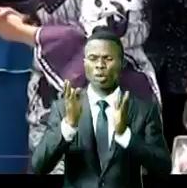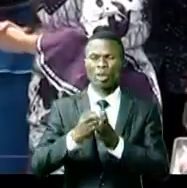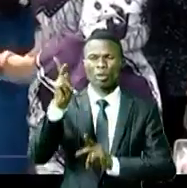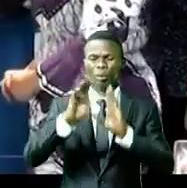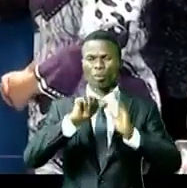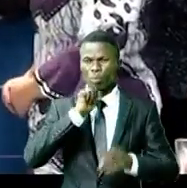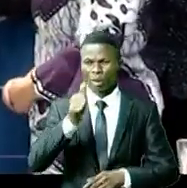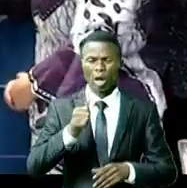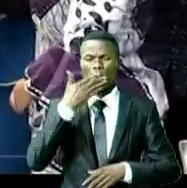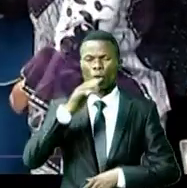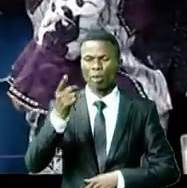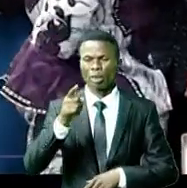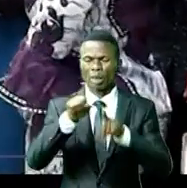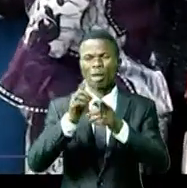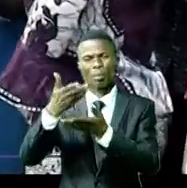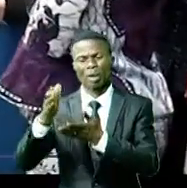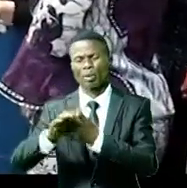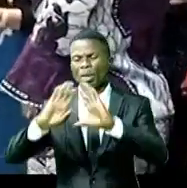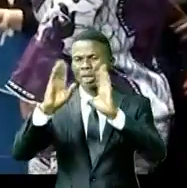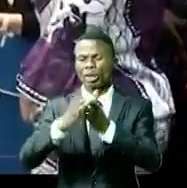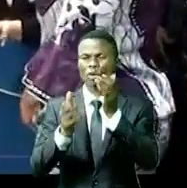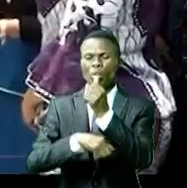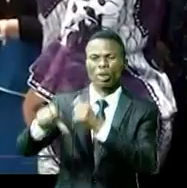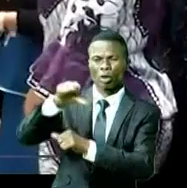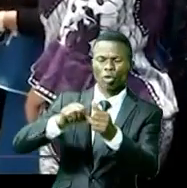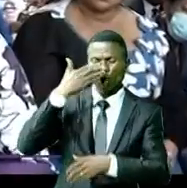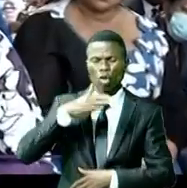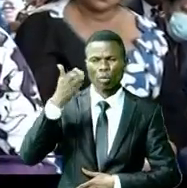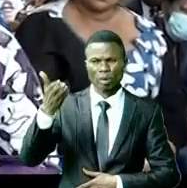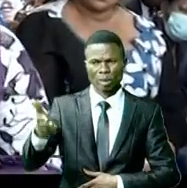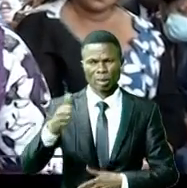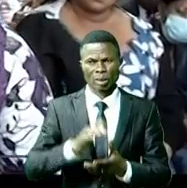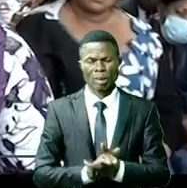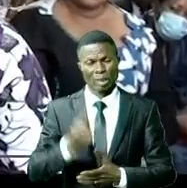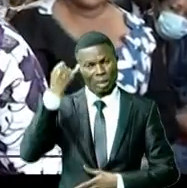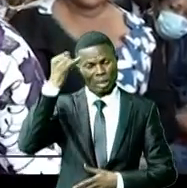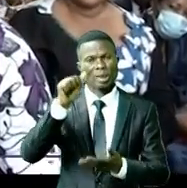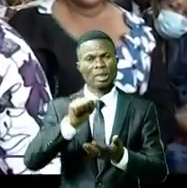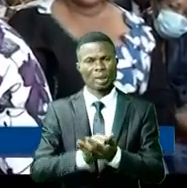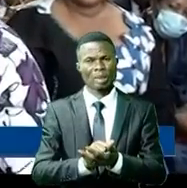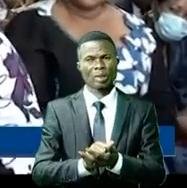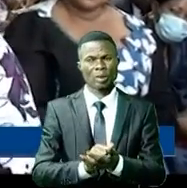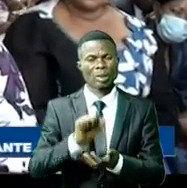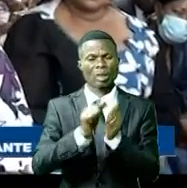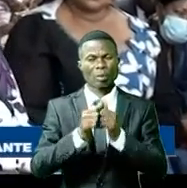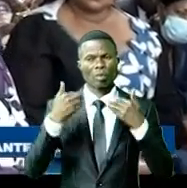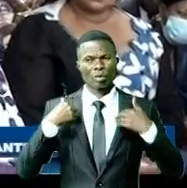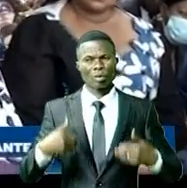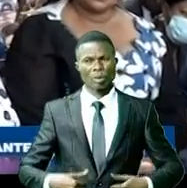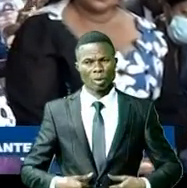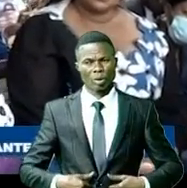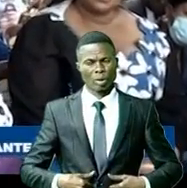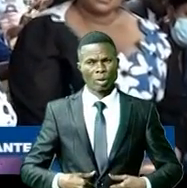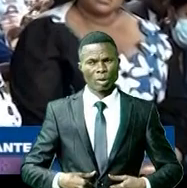de cet hôpital, mais aussi de la population de ce coin de la ville. Ces initiatives dans le secteur de la santé ne peuvent que